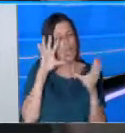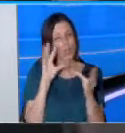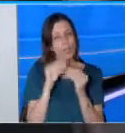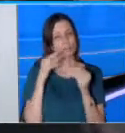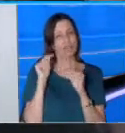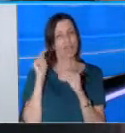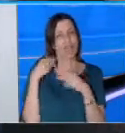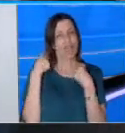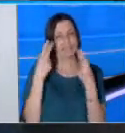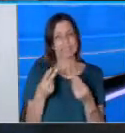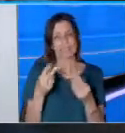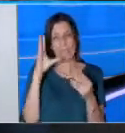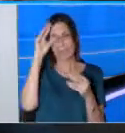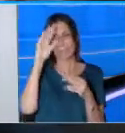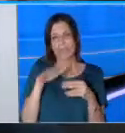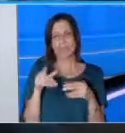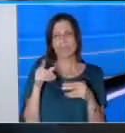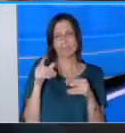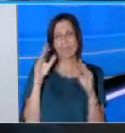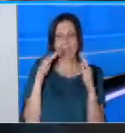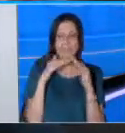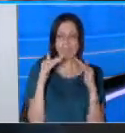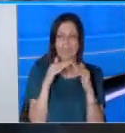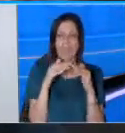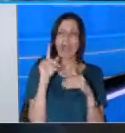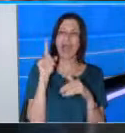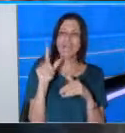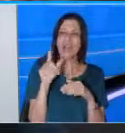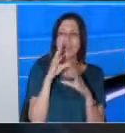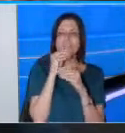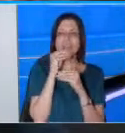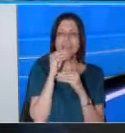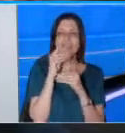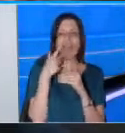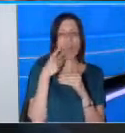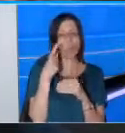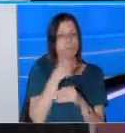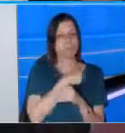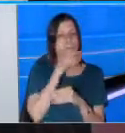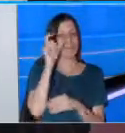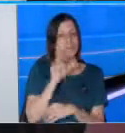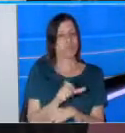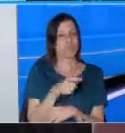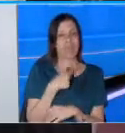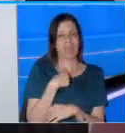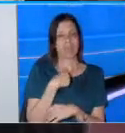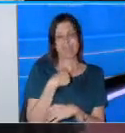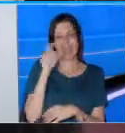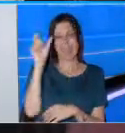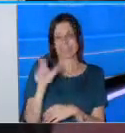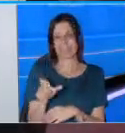להביא את הבנים הביתה. אבל כשמדובר על הומניות, אני